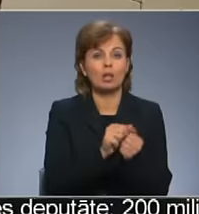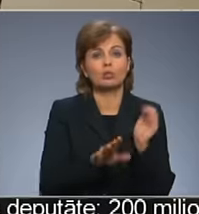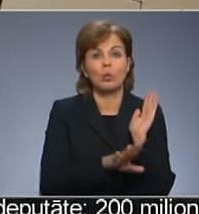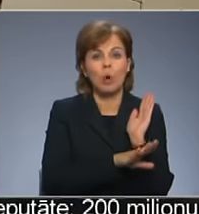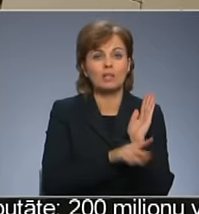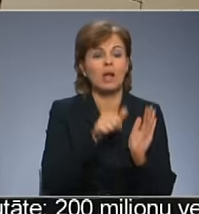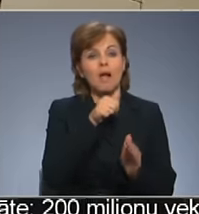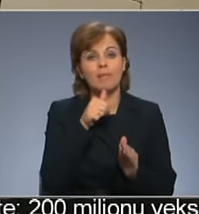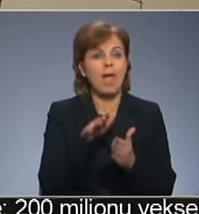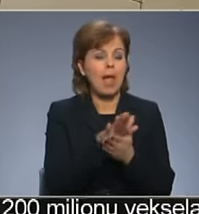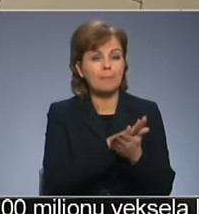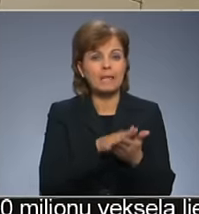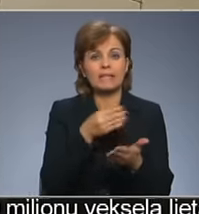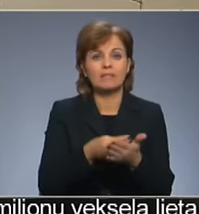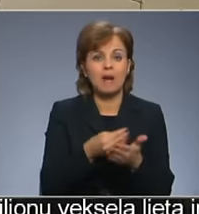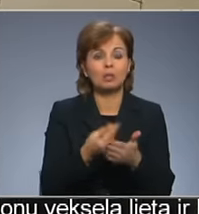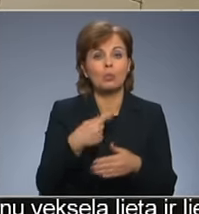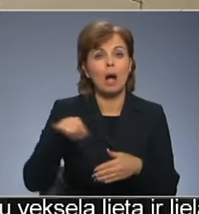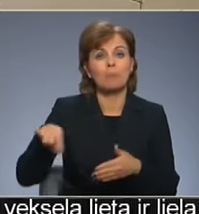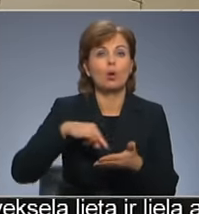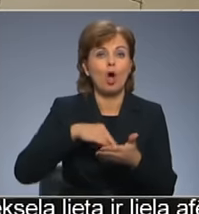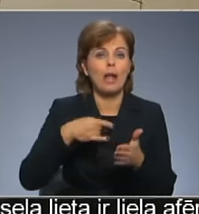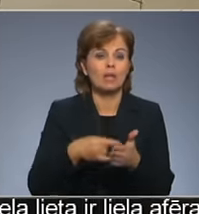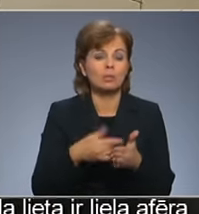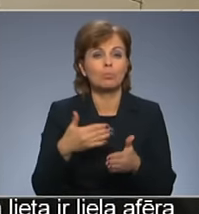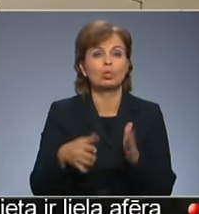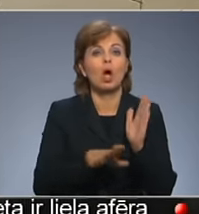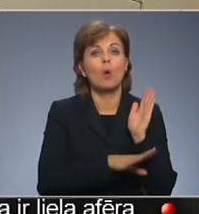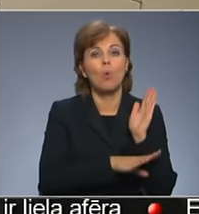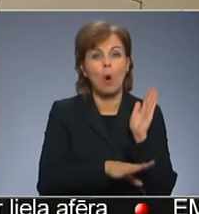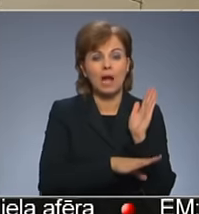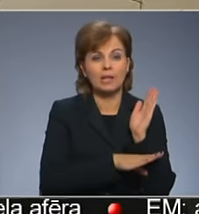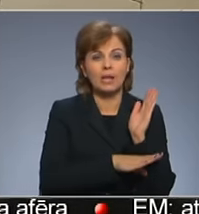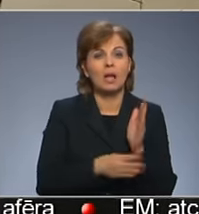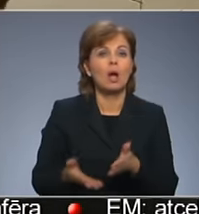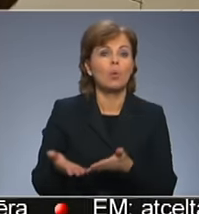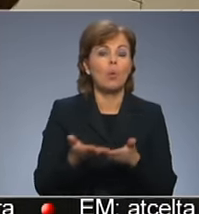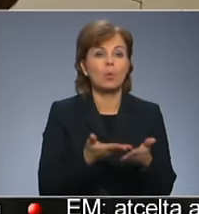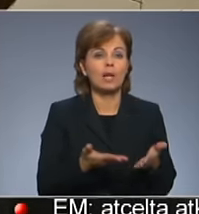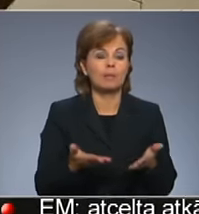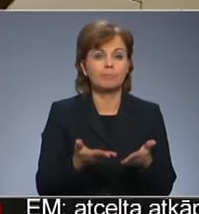Nebija izvērtēti no projektētāja puses šie te koki, kur ir